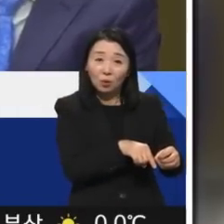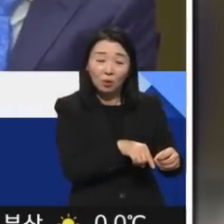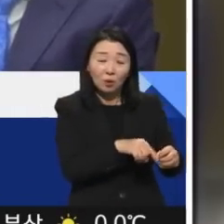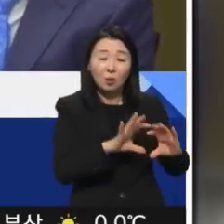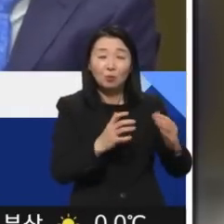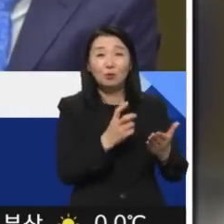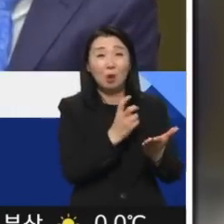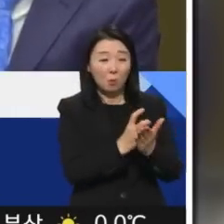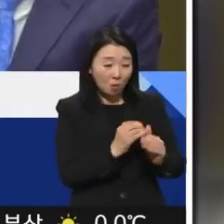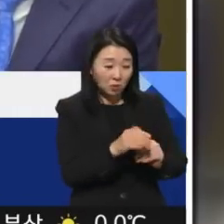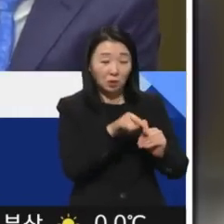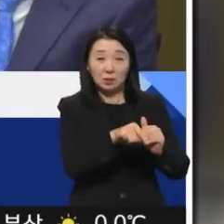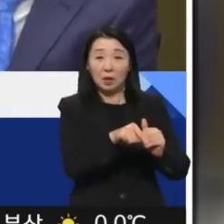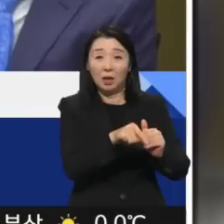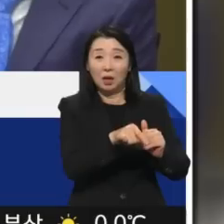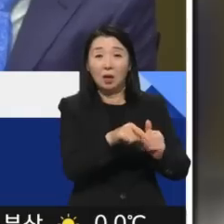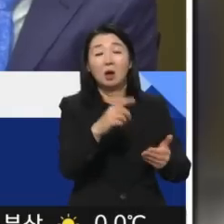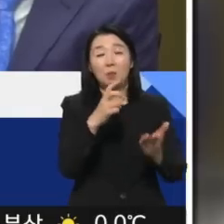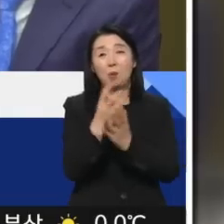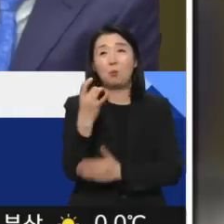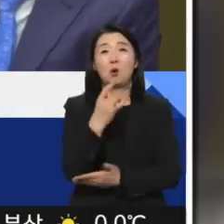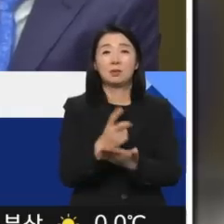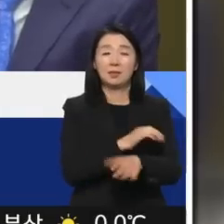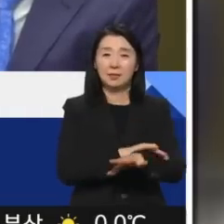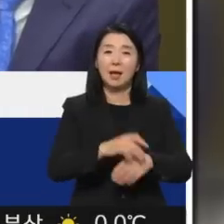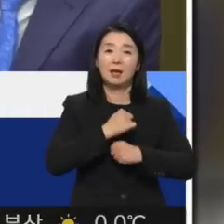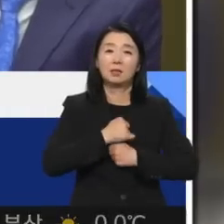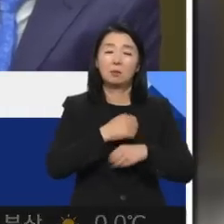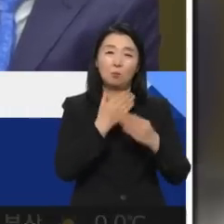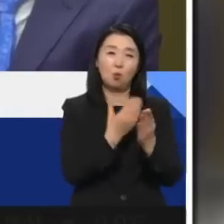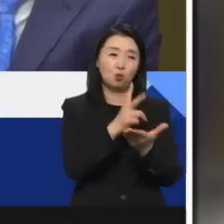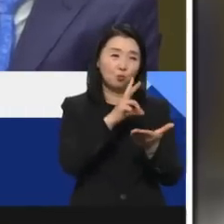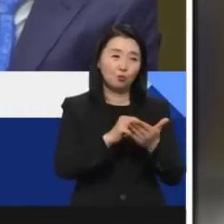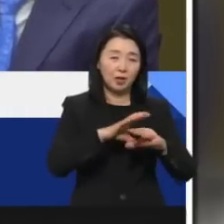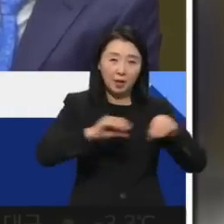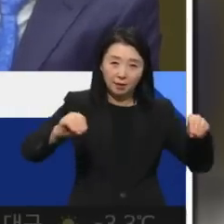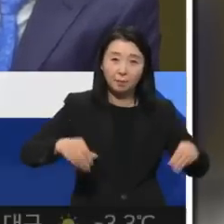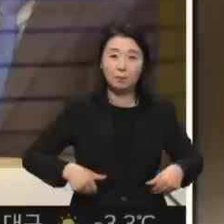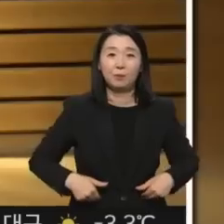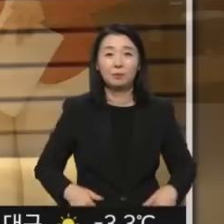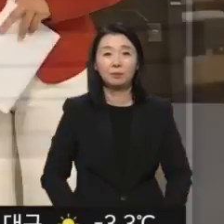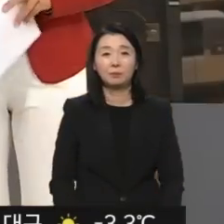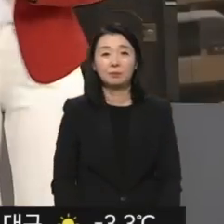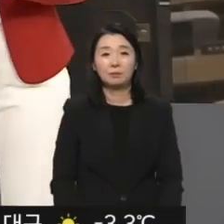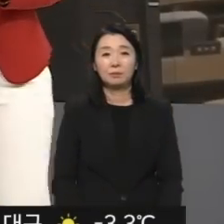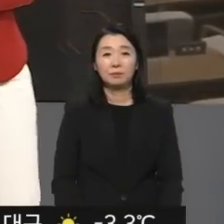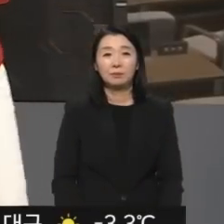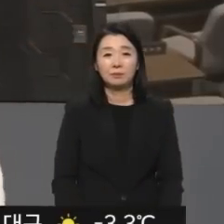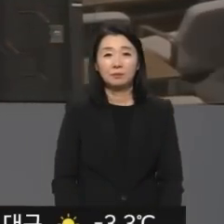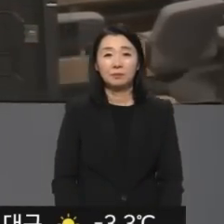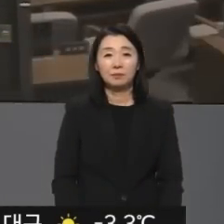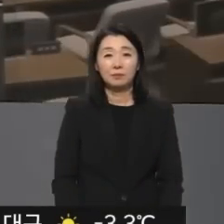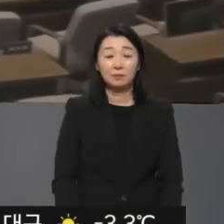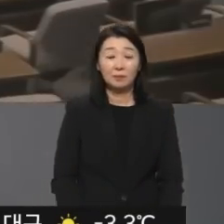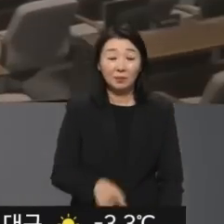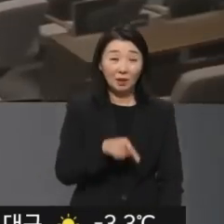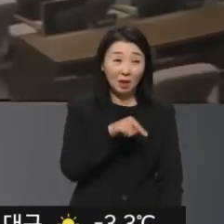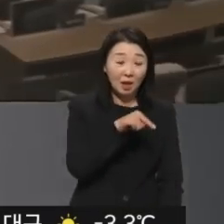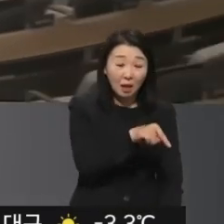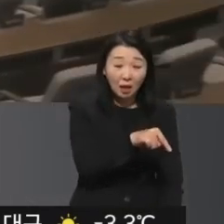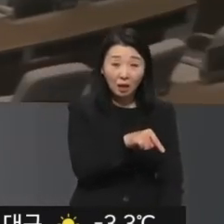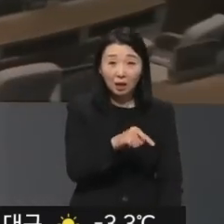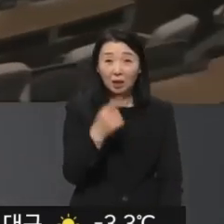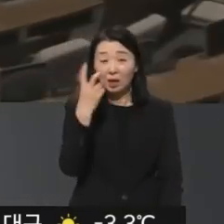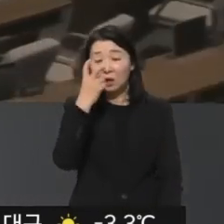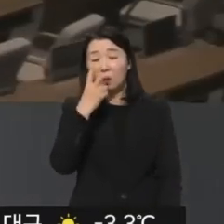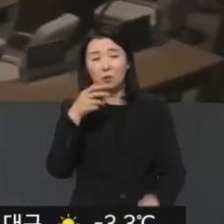국회법의 절차, 법과 원칙을 잘 지켜가면서 알겠습니다. 모든 문제를 저희가 대응할 겁니다. 네, 민주당 혹은 야권을 향한 검찰 수사